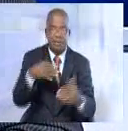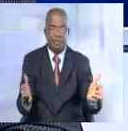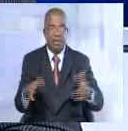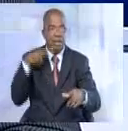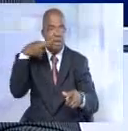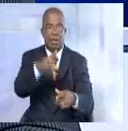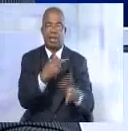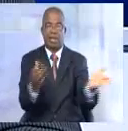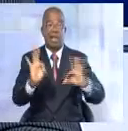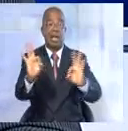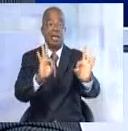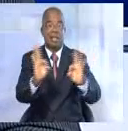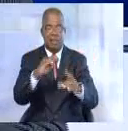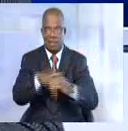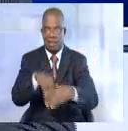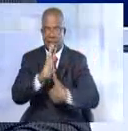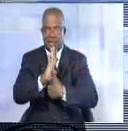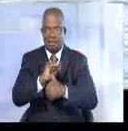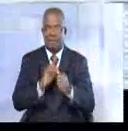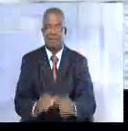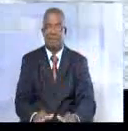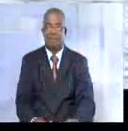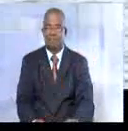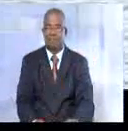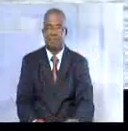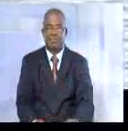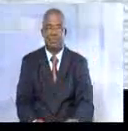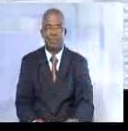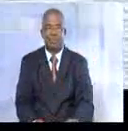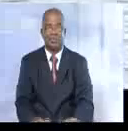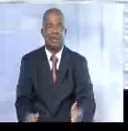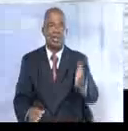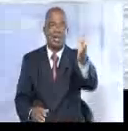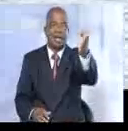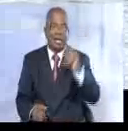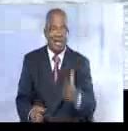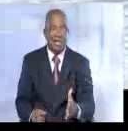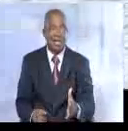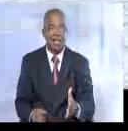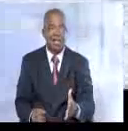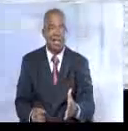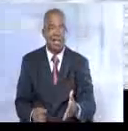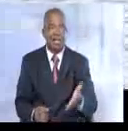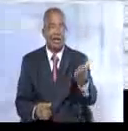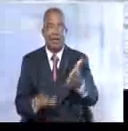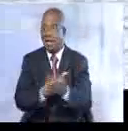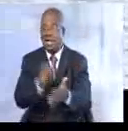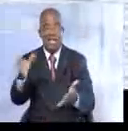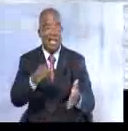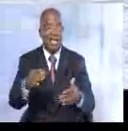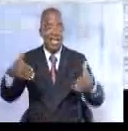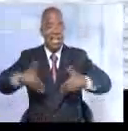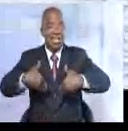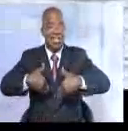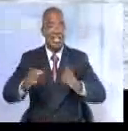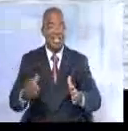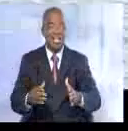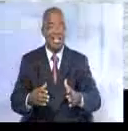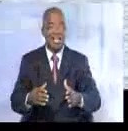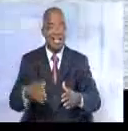Découvrons-le avec Venance Herman Niamia. Moins de 10 minutes dans la lagune et Olivier en ressort avec dans sa besace